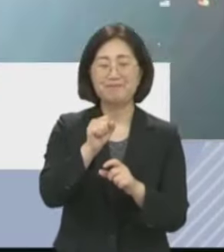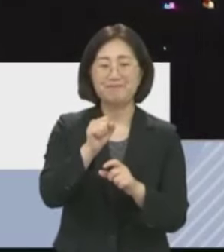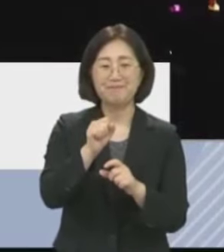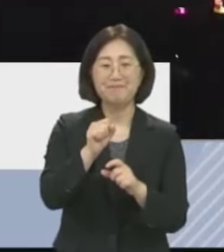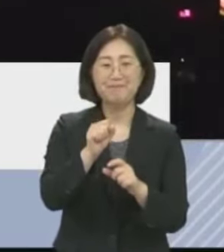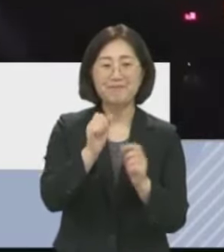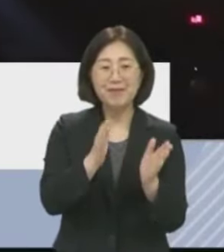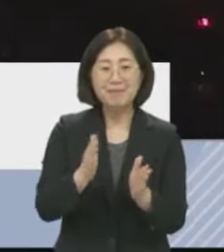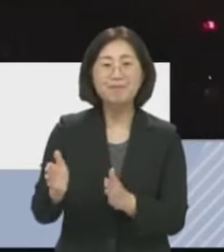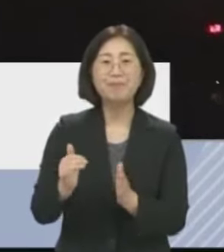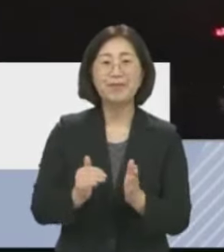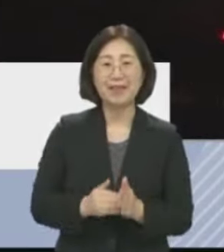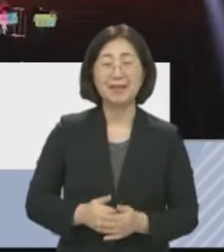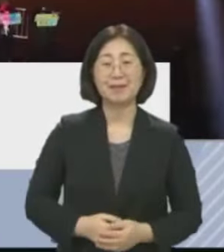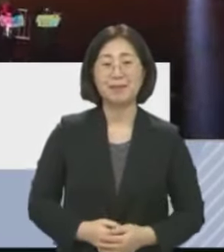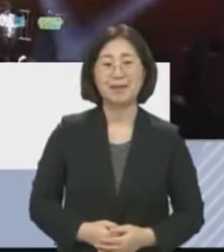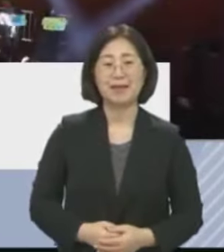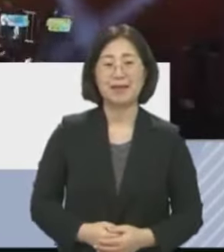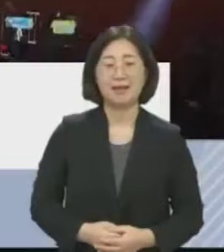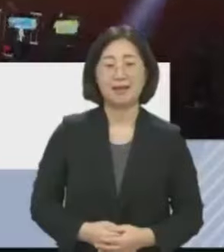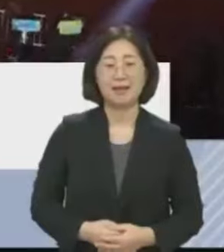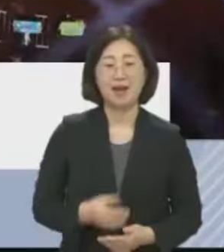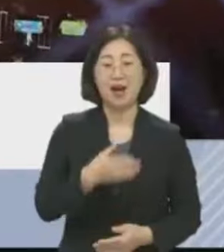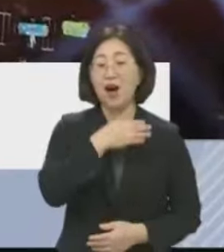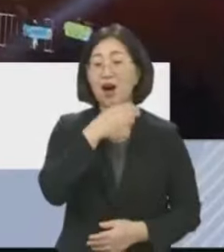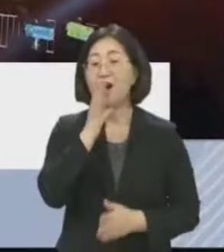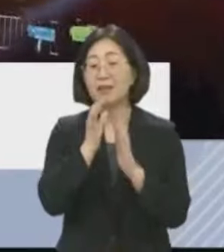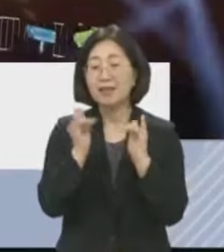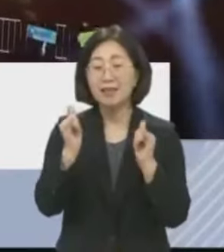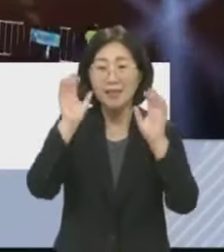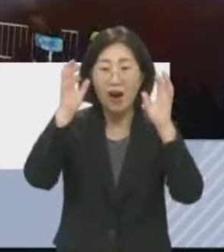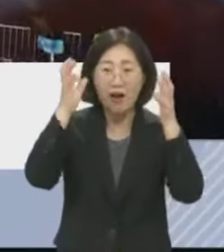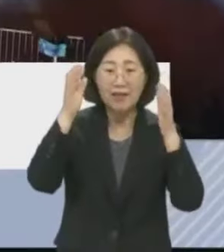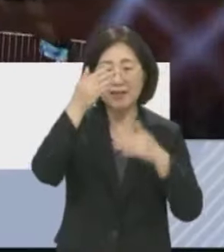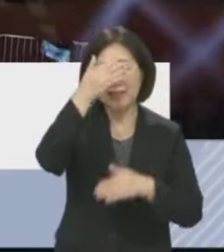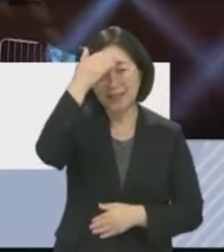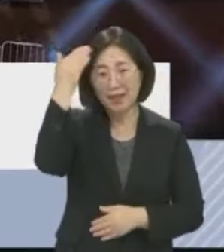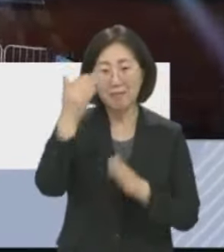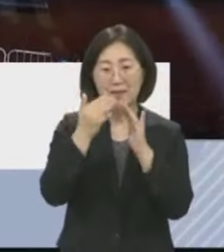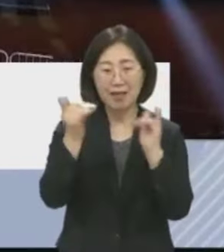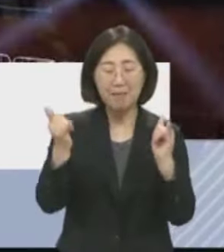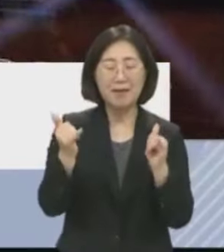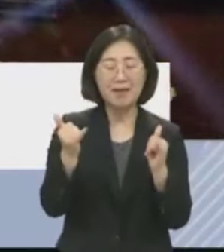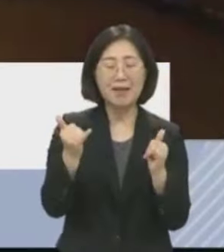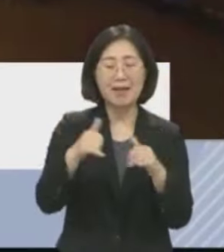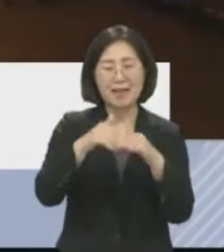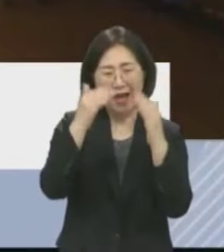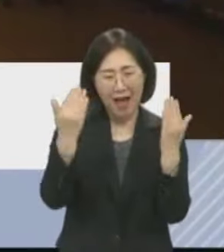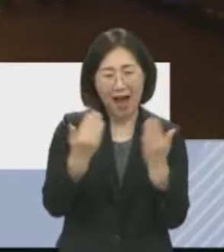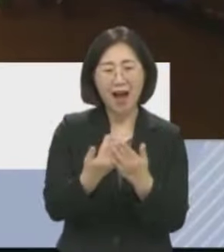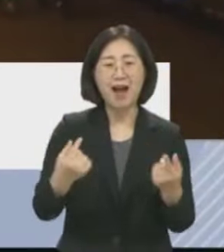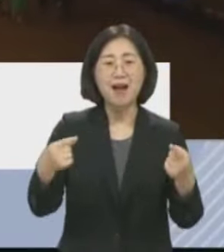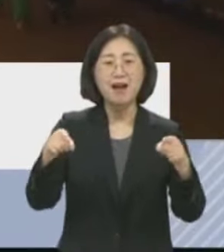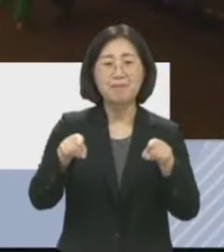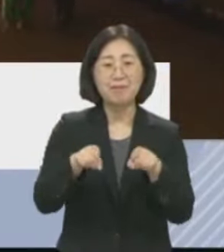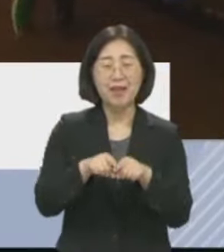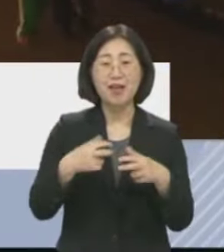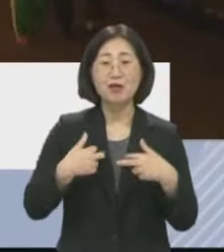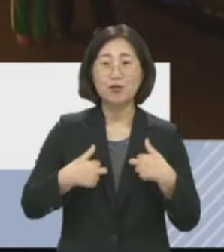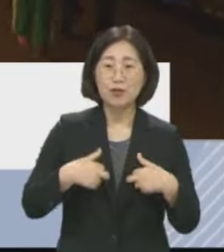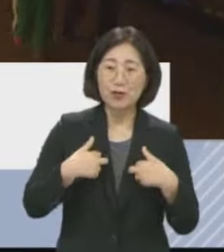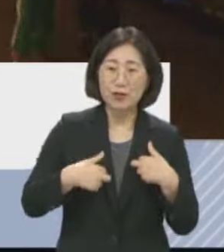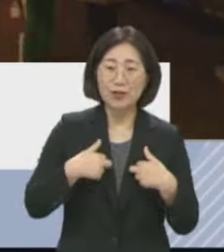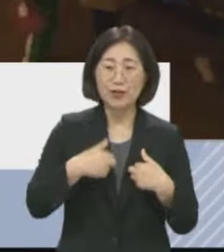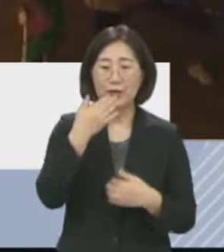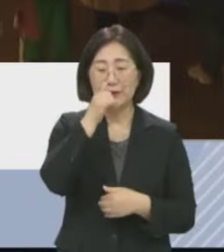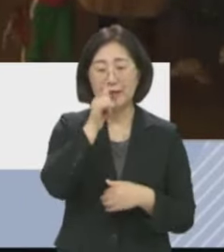준비를 했습니다. 특히 어르신에서부터 어린이, MZ세대까지 아우르는 다양한 그런 풍성한 프로그램을